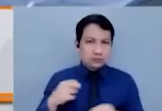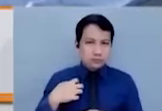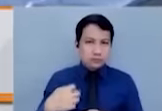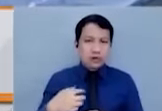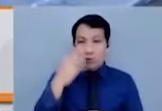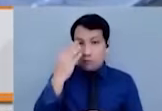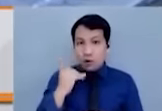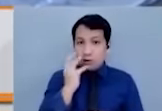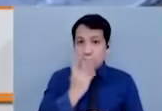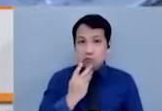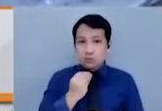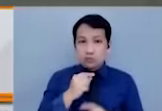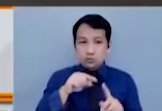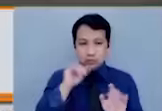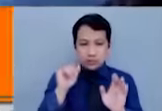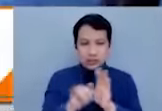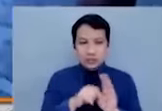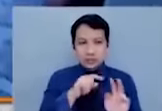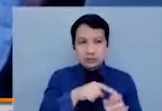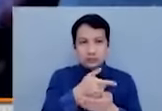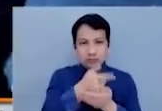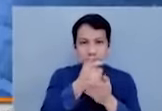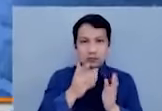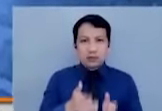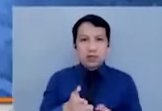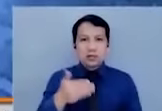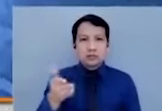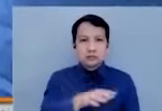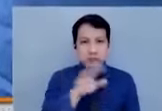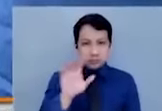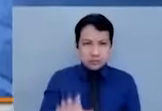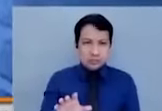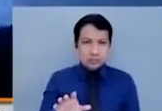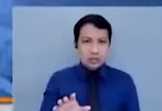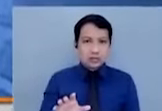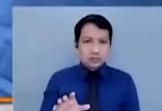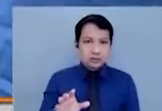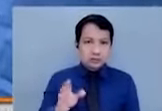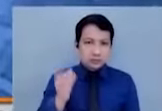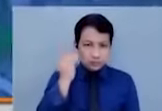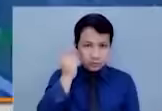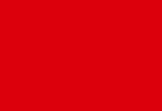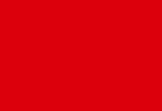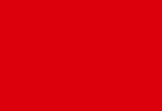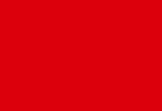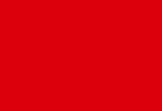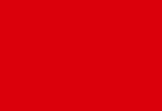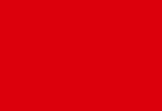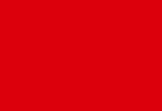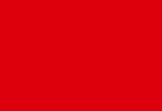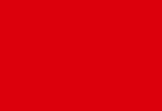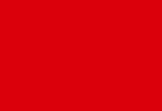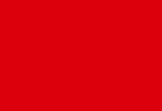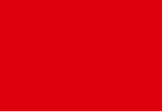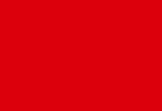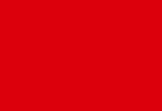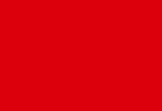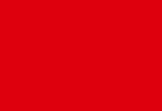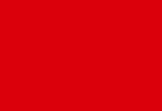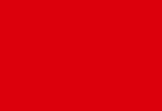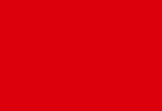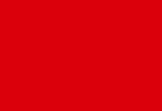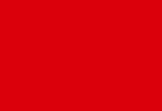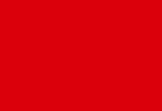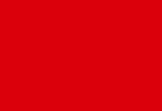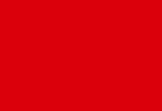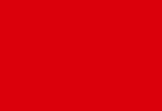ang pagkakakilanlan ng mga salarin. Nagpapalita mula sa frontline, Dave Abuel, News 5. Mga kapatid, Julius Babaw po.